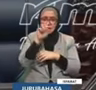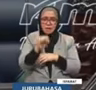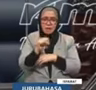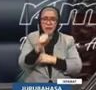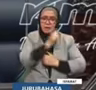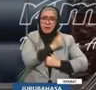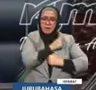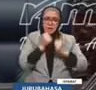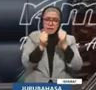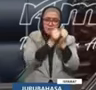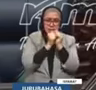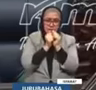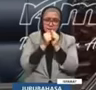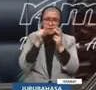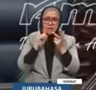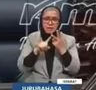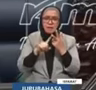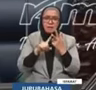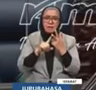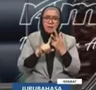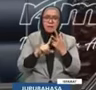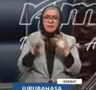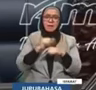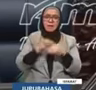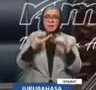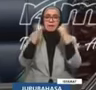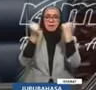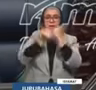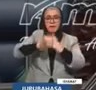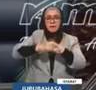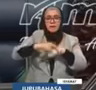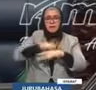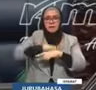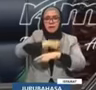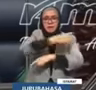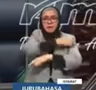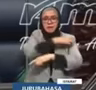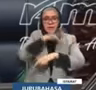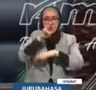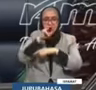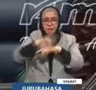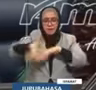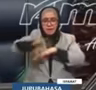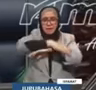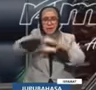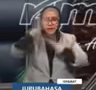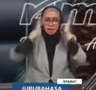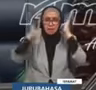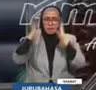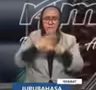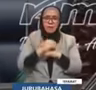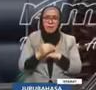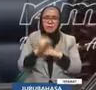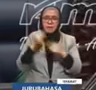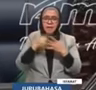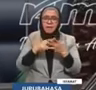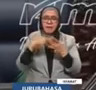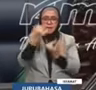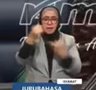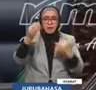kuasa maritim Malaysia dan jabatan laut Malaysia dan terpaling yang paling penting ialah diplomasi